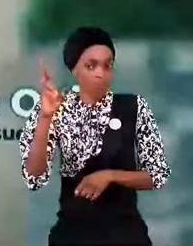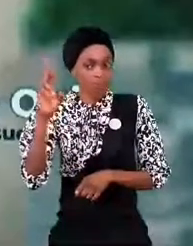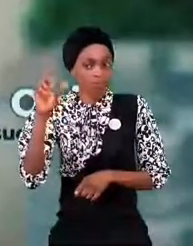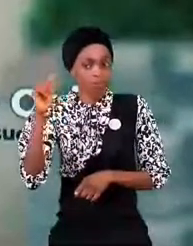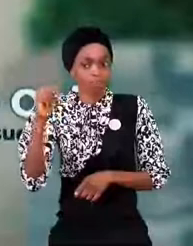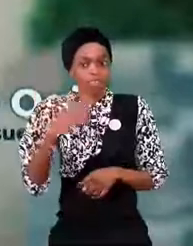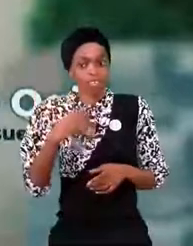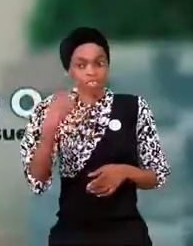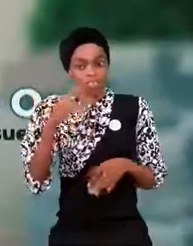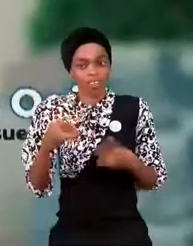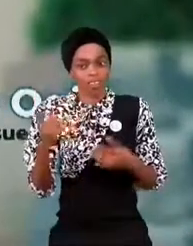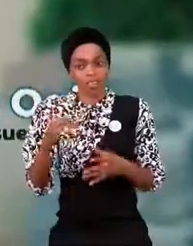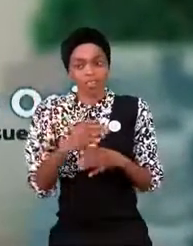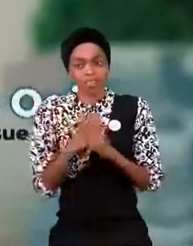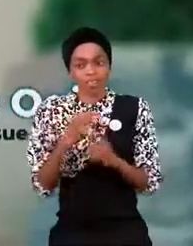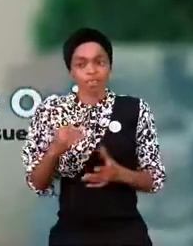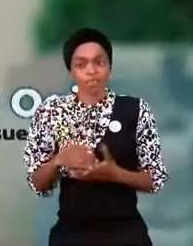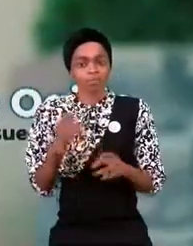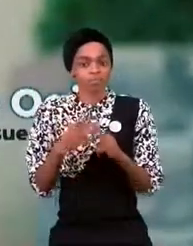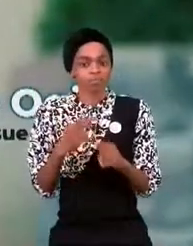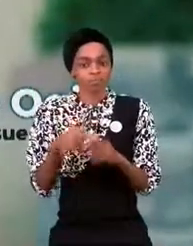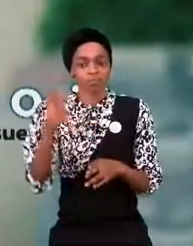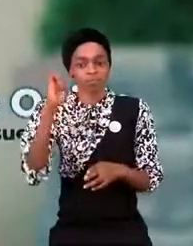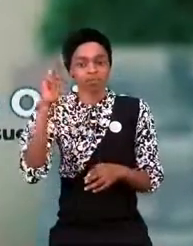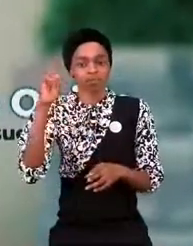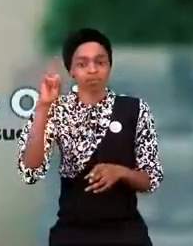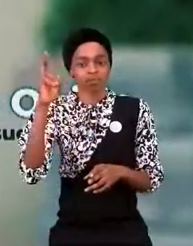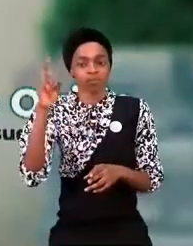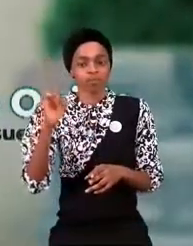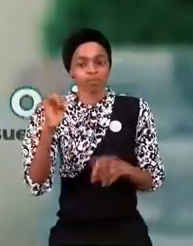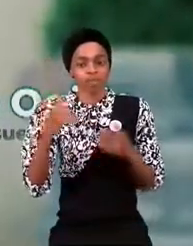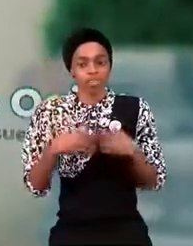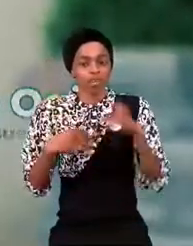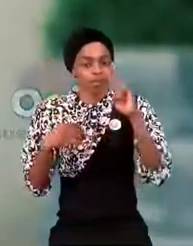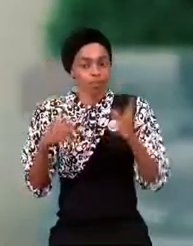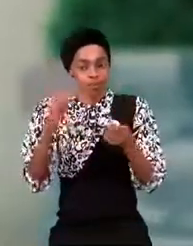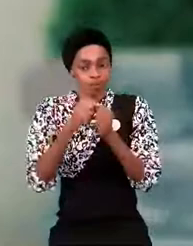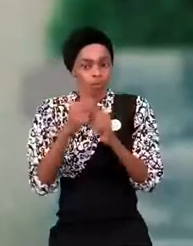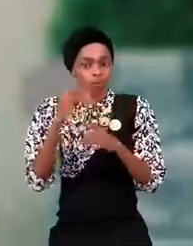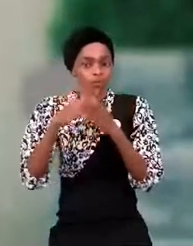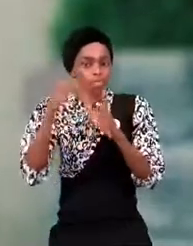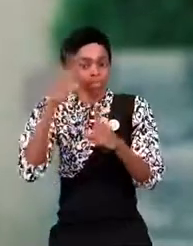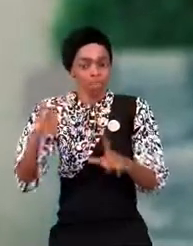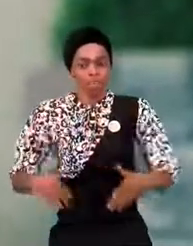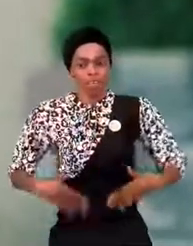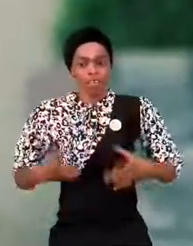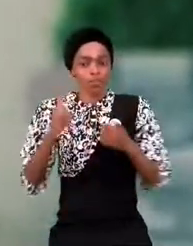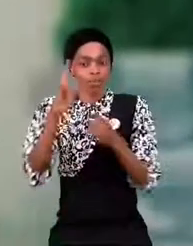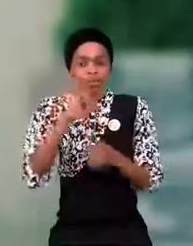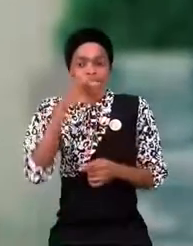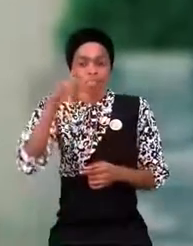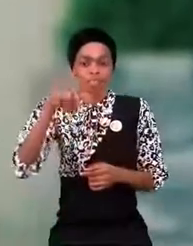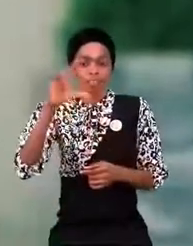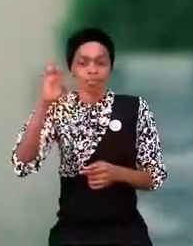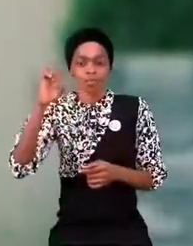Je m'appelle Endurance Ojigbo. J'avais deux problèmes dans ma vie. Premièrement, c'était hémorroïde et l'autre, c'était la perte de